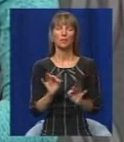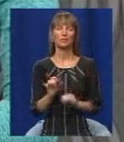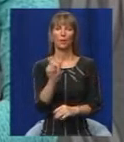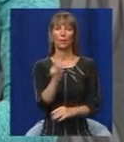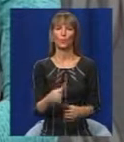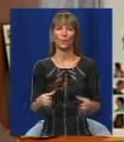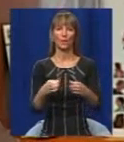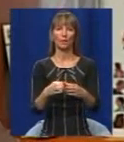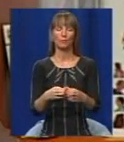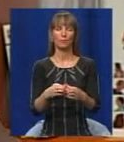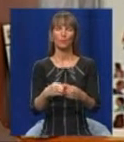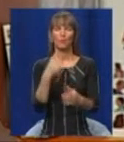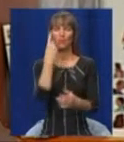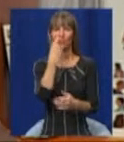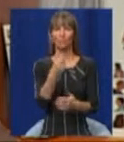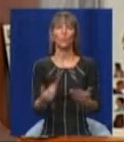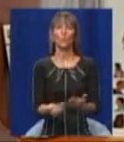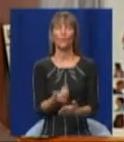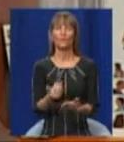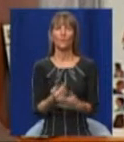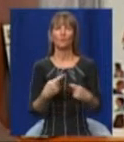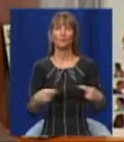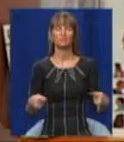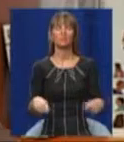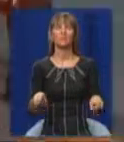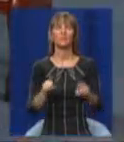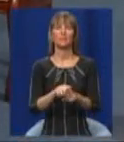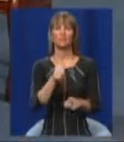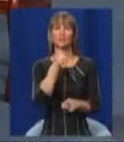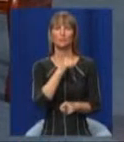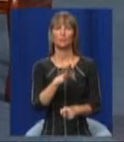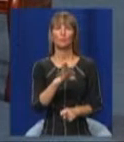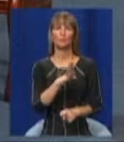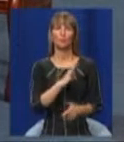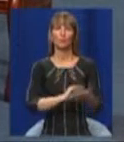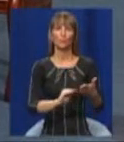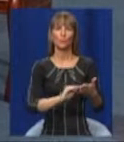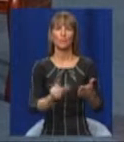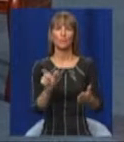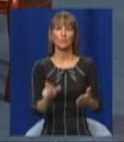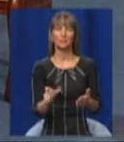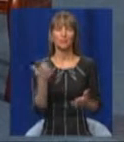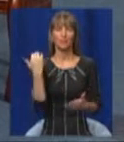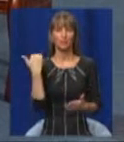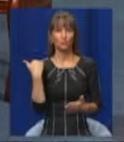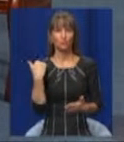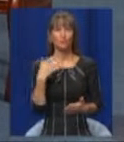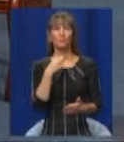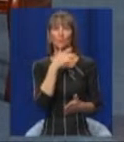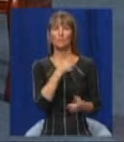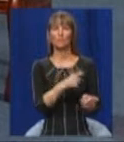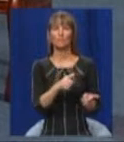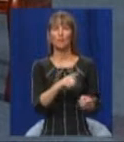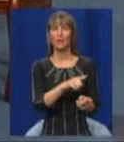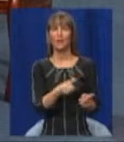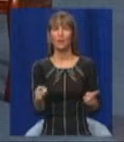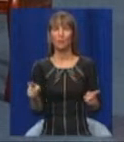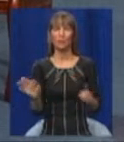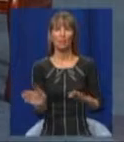певну інформацію, новини тощо. Ну і, власне, таким чином була от журналістика тоді. Ну а потім згодом уже, коли почали